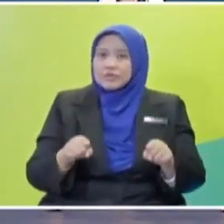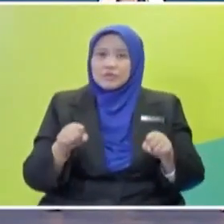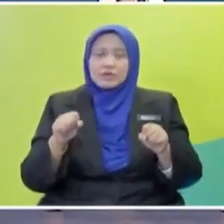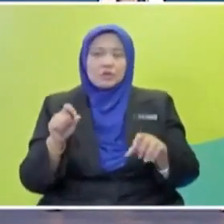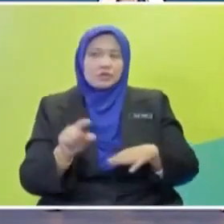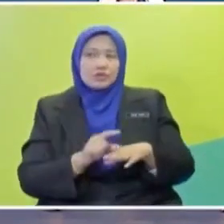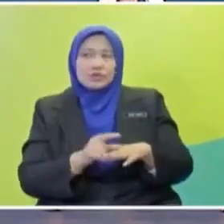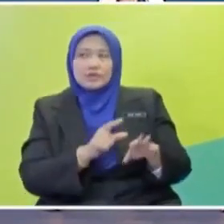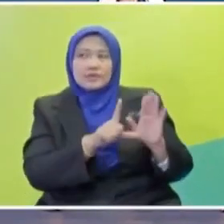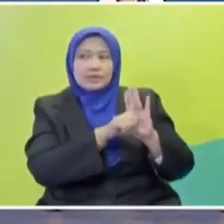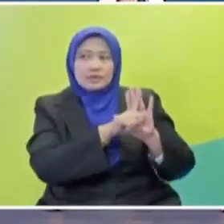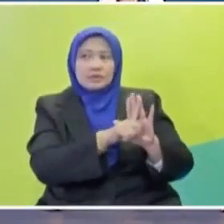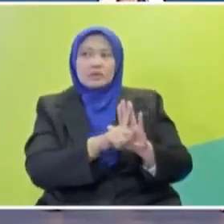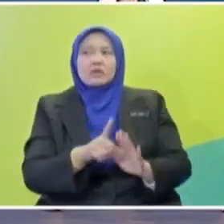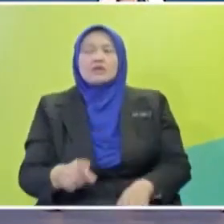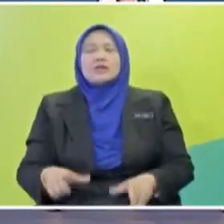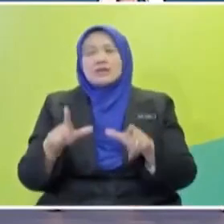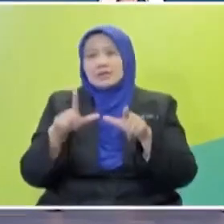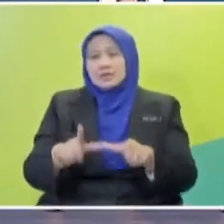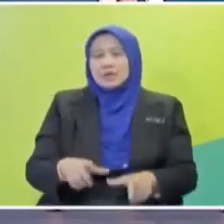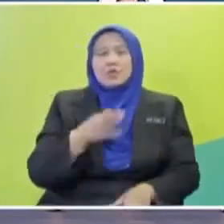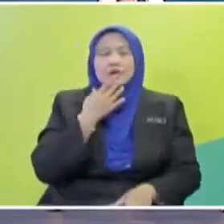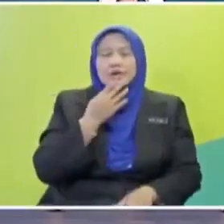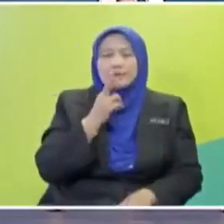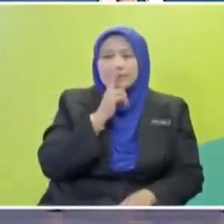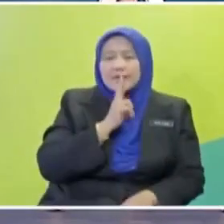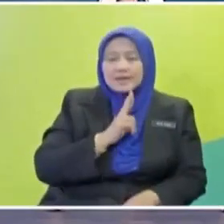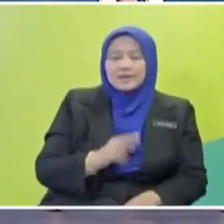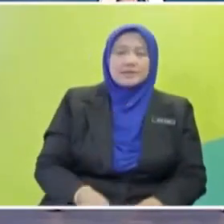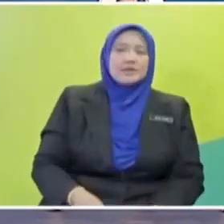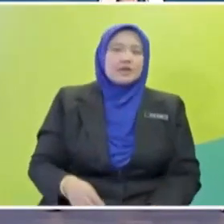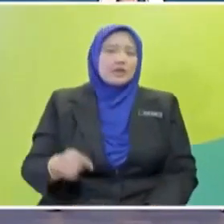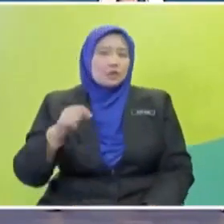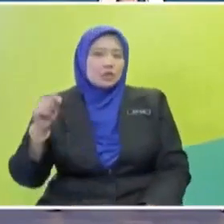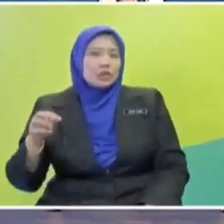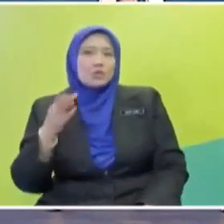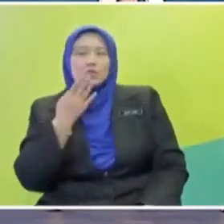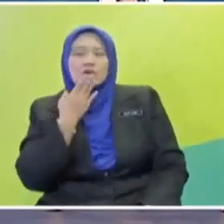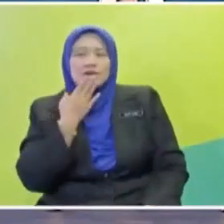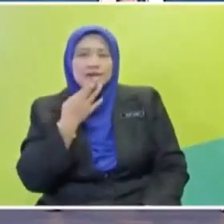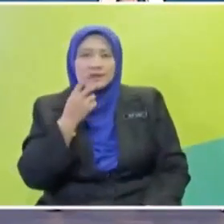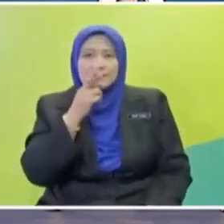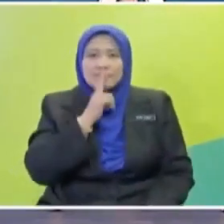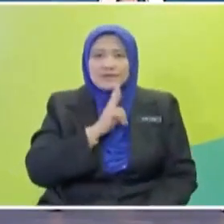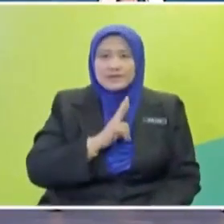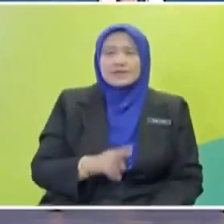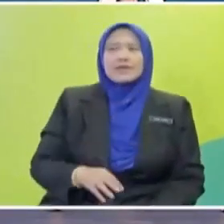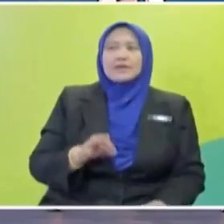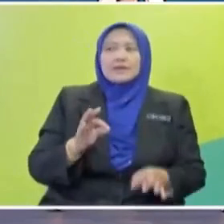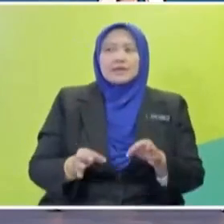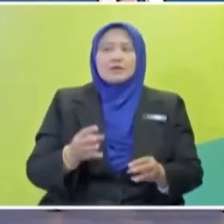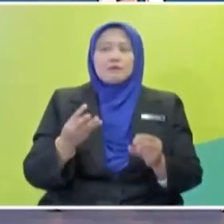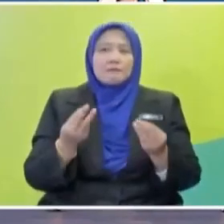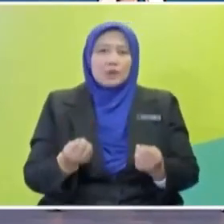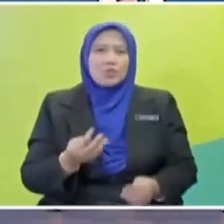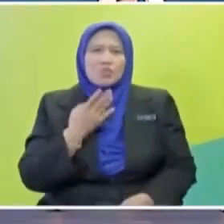label. Warna merah. Tulis warna merah. Warna kuning, tulis warna kuning. Ataupun nak warna terus pun boleh. Lagi senang